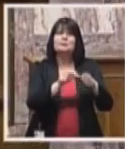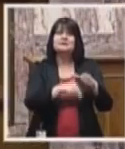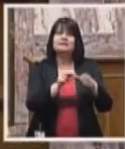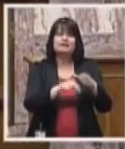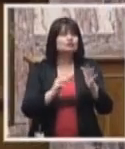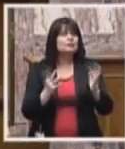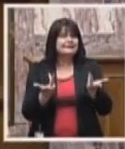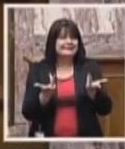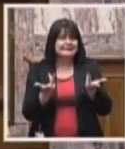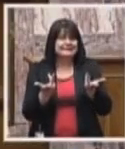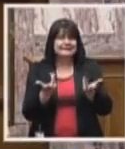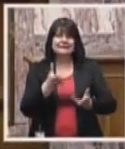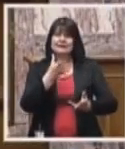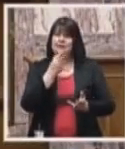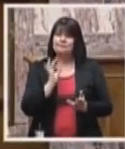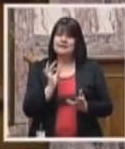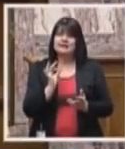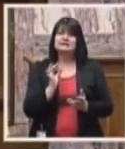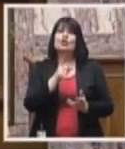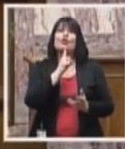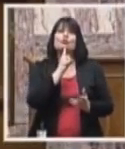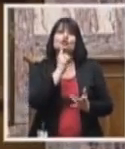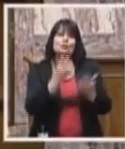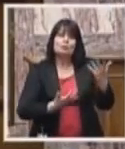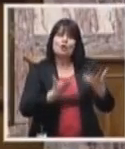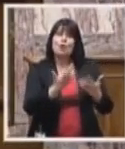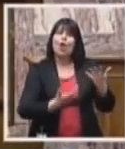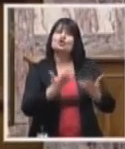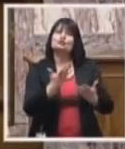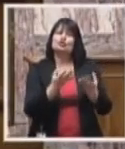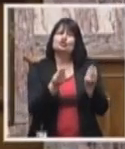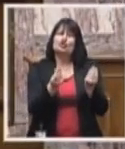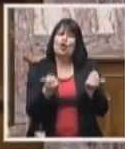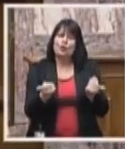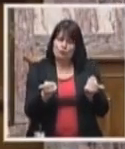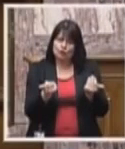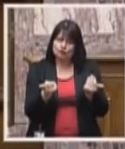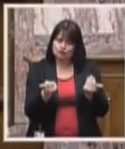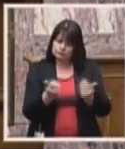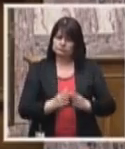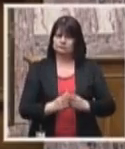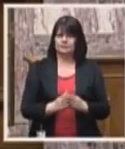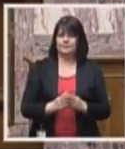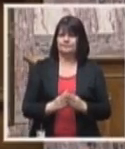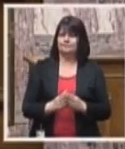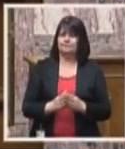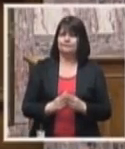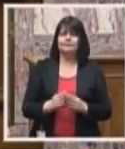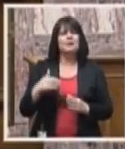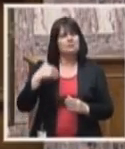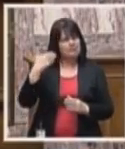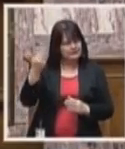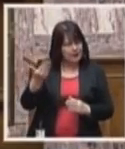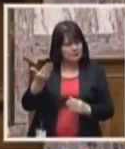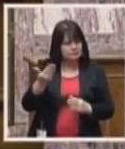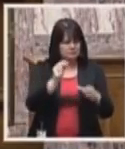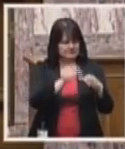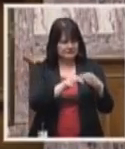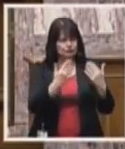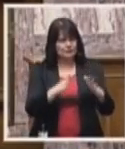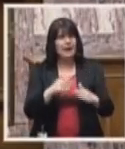ως προϋπολογισμός, όπως ψηφίζονται οι προϋπολογισμοί, αλλά όπως και οι προϋπολογισμοί, μετά έρχονται